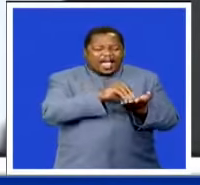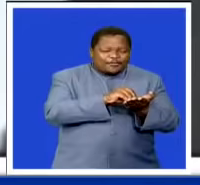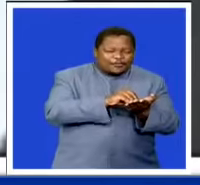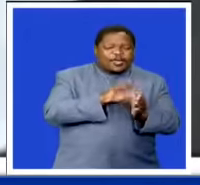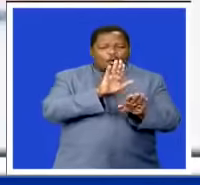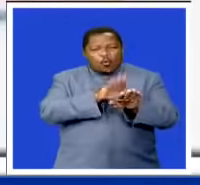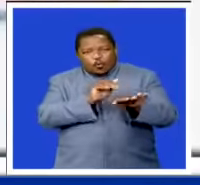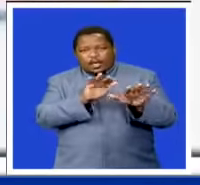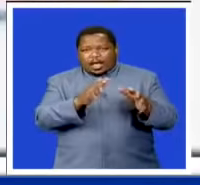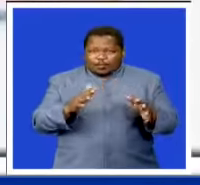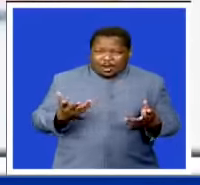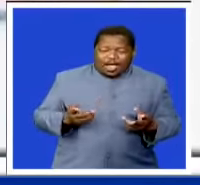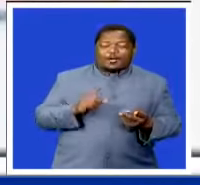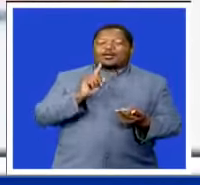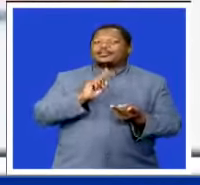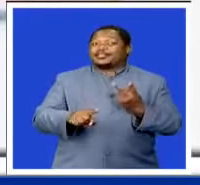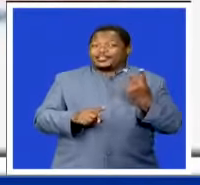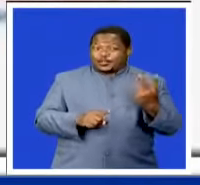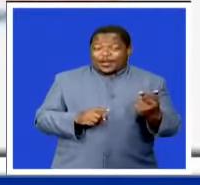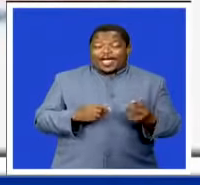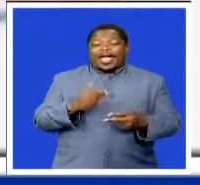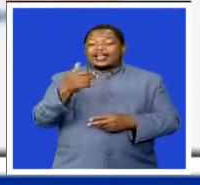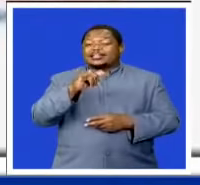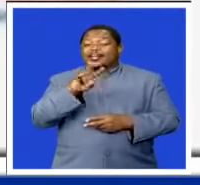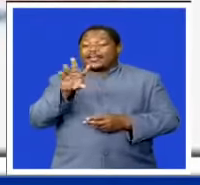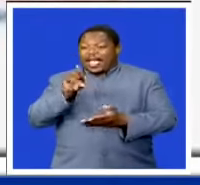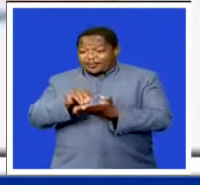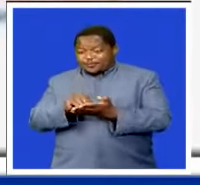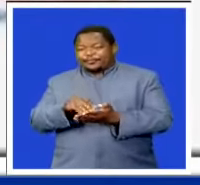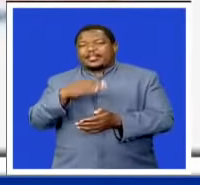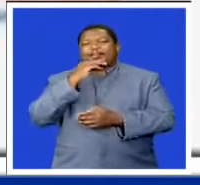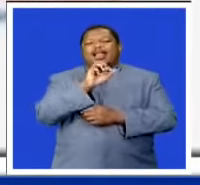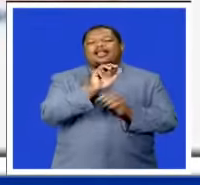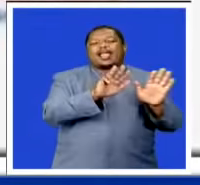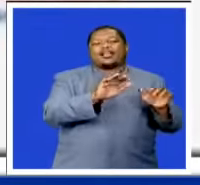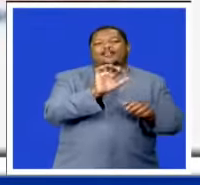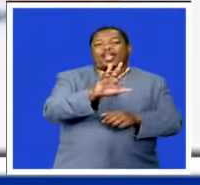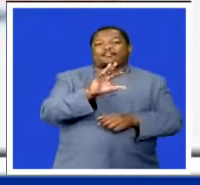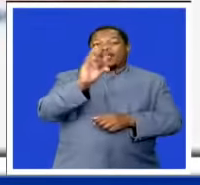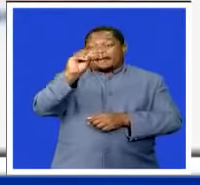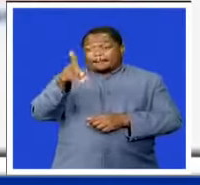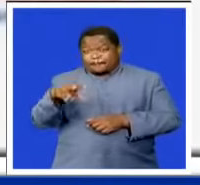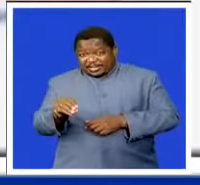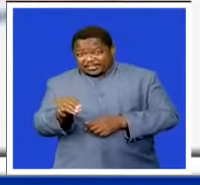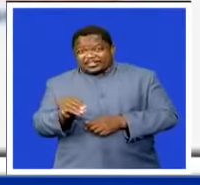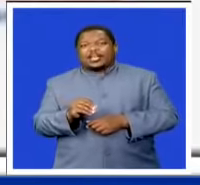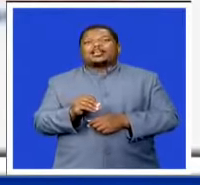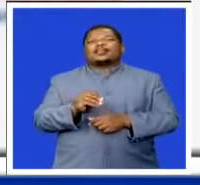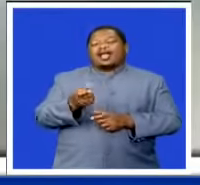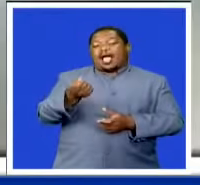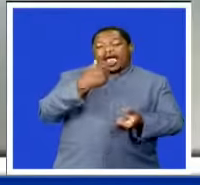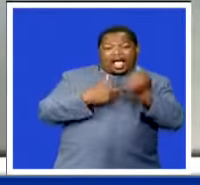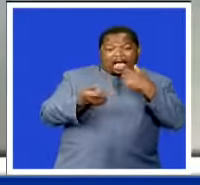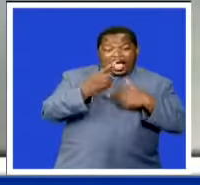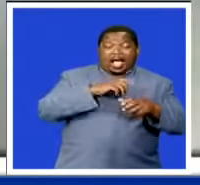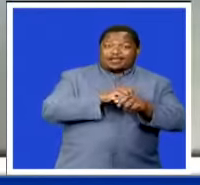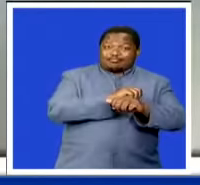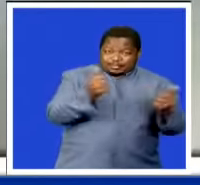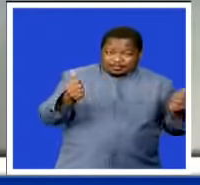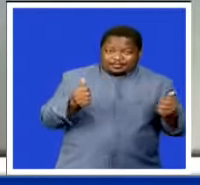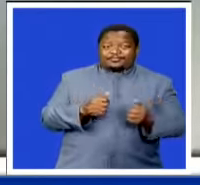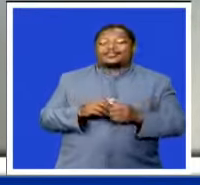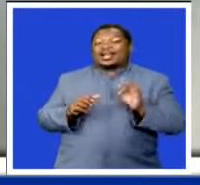leseyende leligciwane lacinzeteleka emitimbeni yabo. Benhlangano lebuke tenhlalakahle netempilo